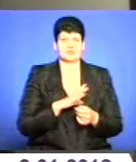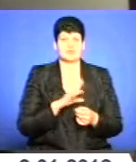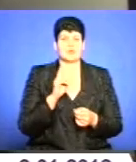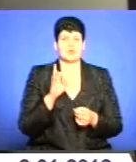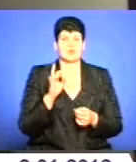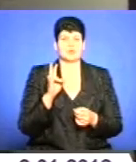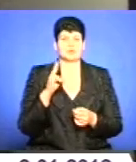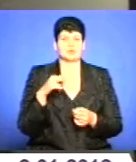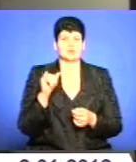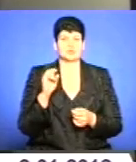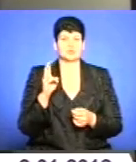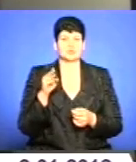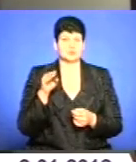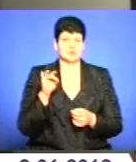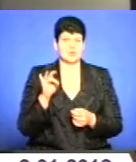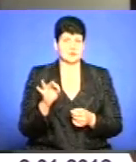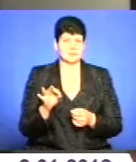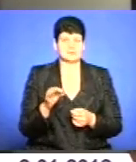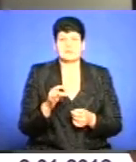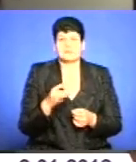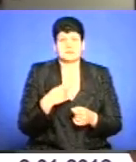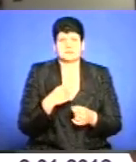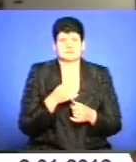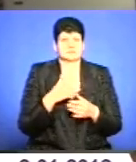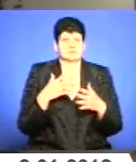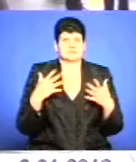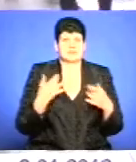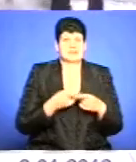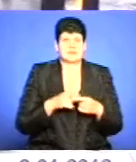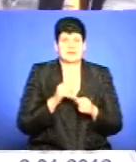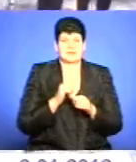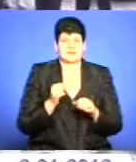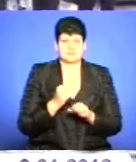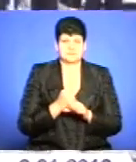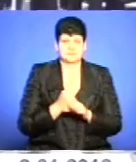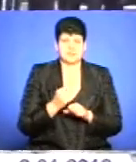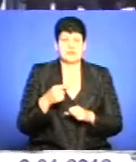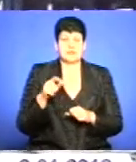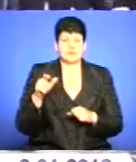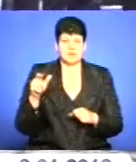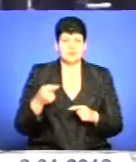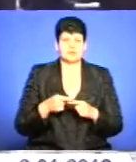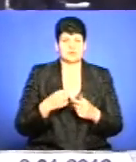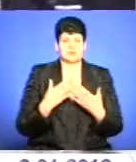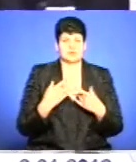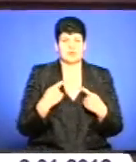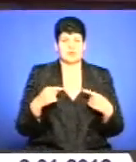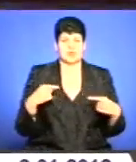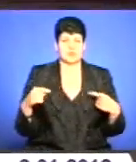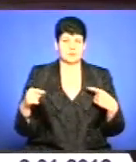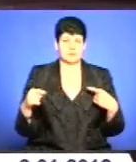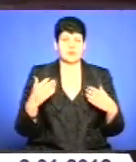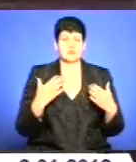він, бо ми без кондуктора це нереально щось зробити. Тернополяни до нововведень ставляться по-різному.